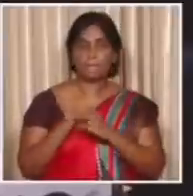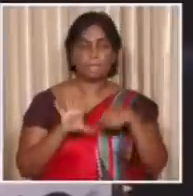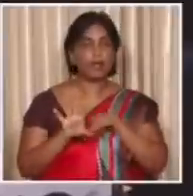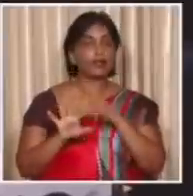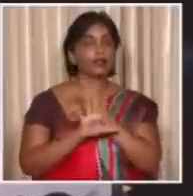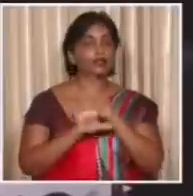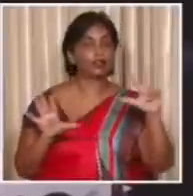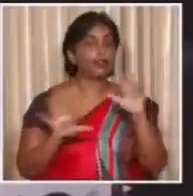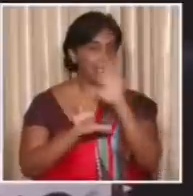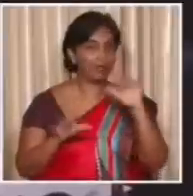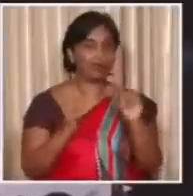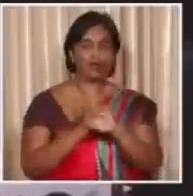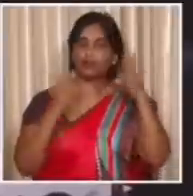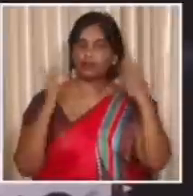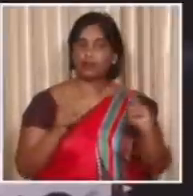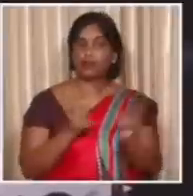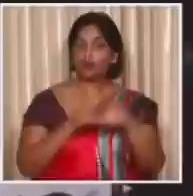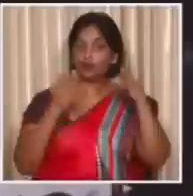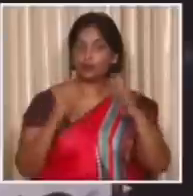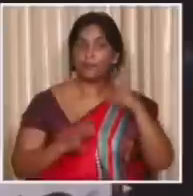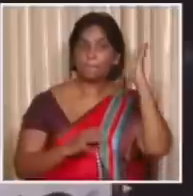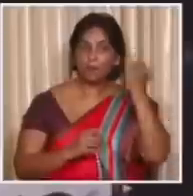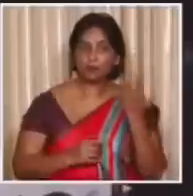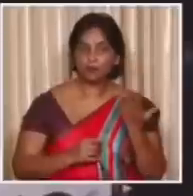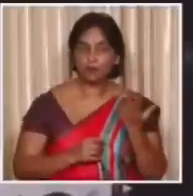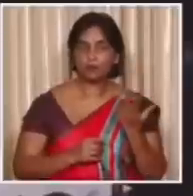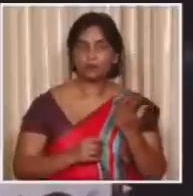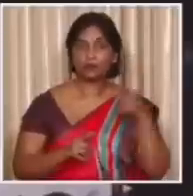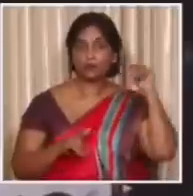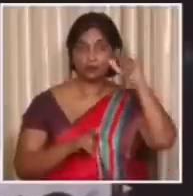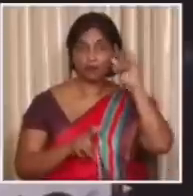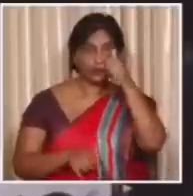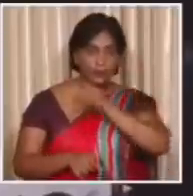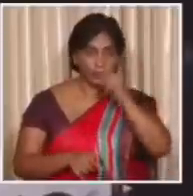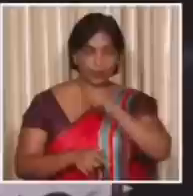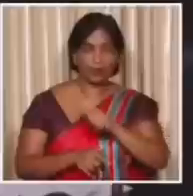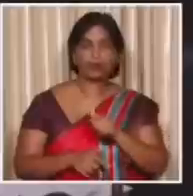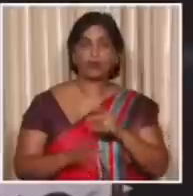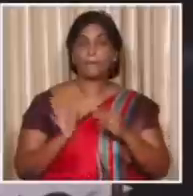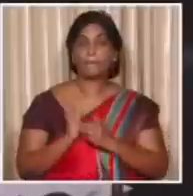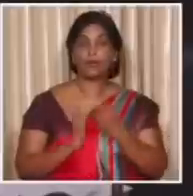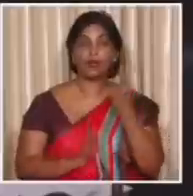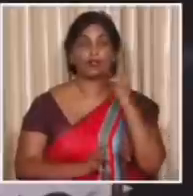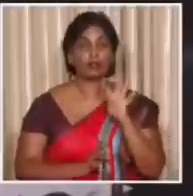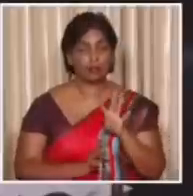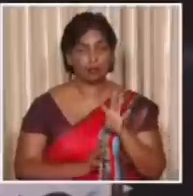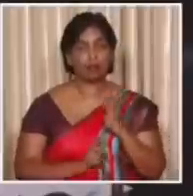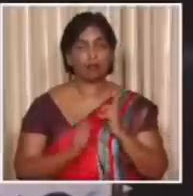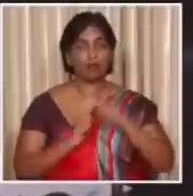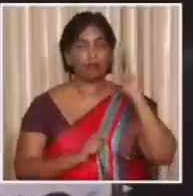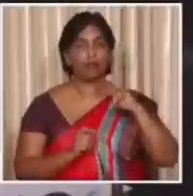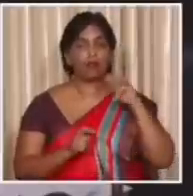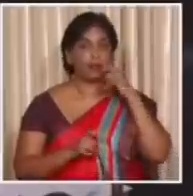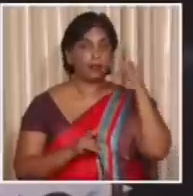වෙනිදා යුද්ධය අවසන් වුණා. යුද්ධය අවසන් වුණාට පස්සේ ප්‍රතිඵල මොකද්ද? මික් පහරක ගනුදෙනුව මිලියන 14ක ගෙවල ගෙනවා